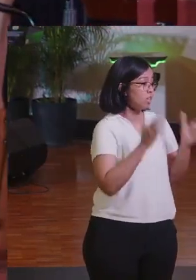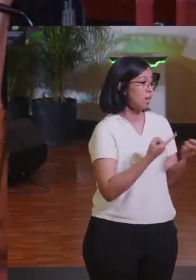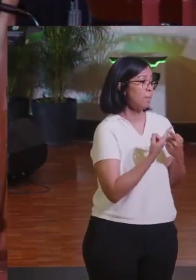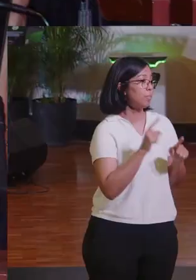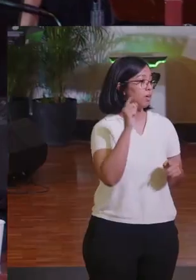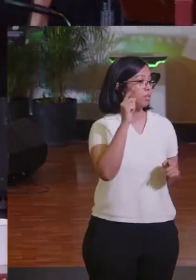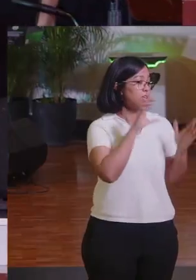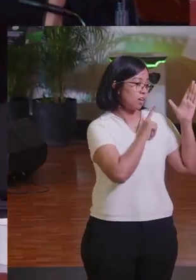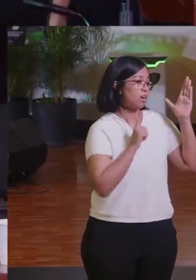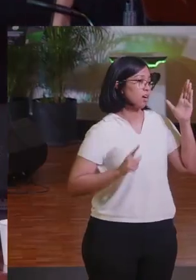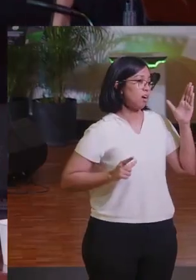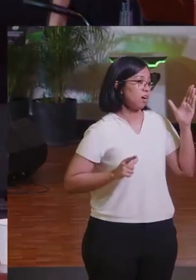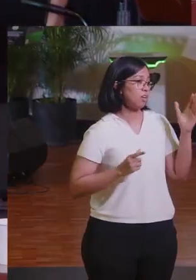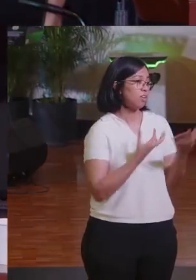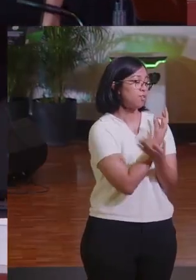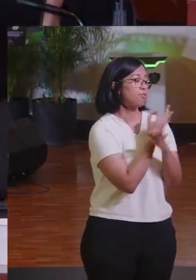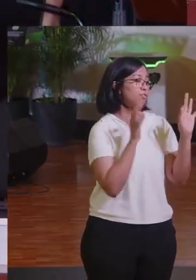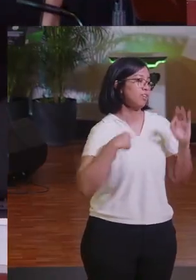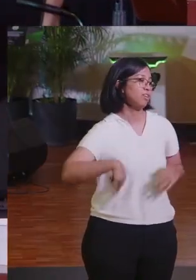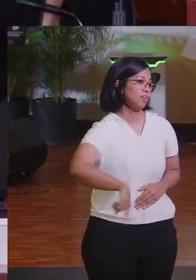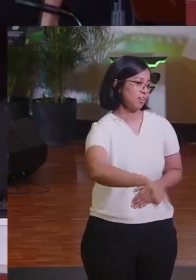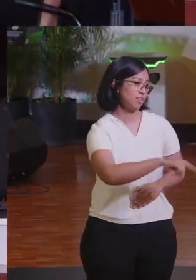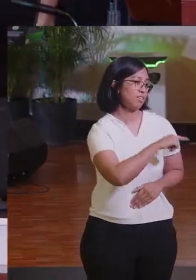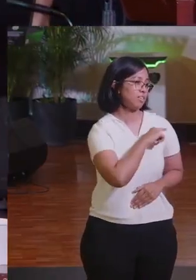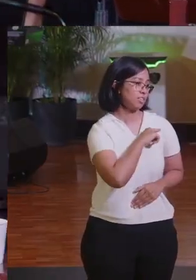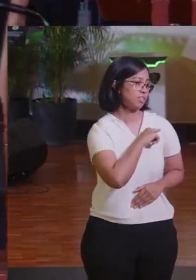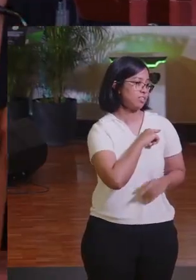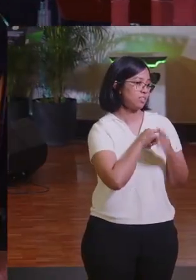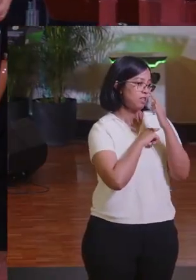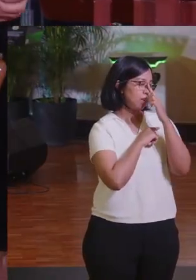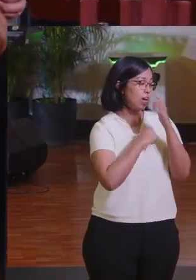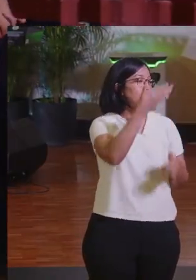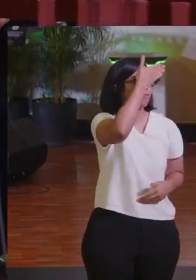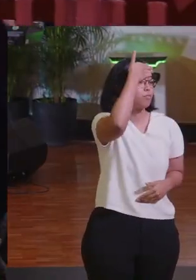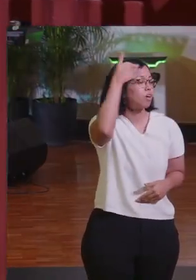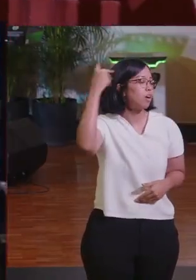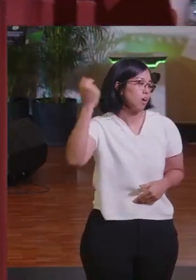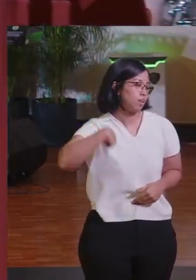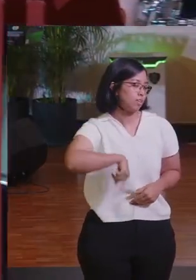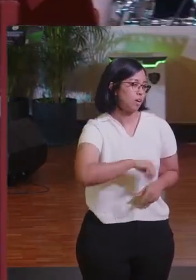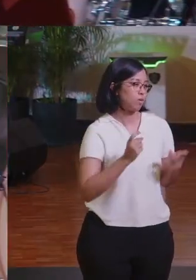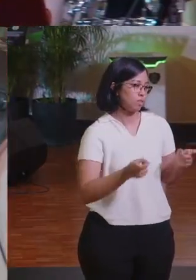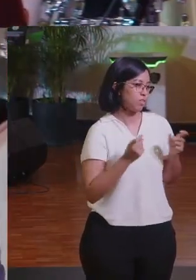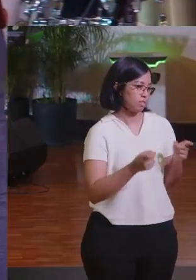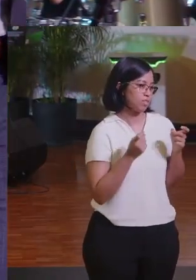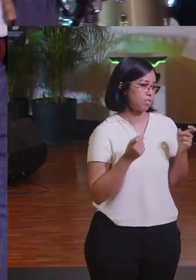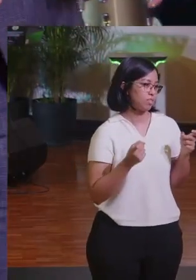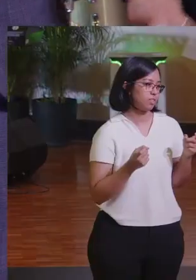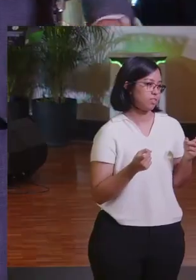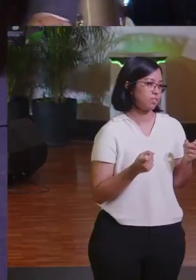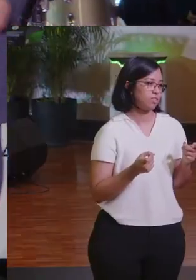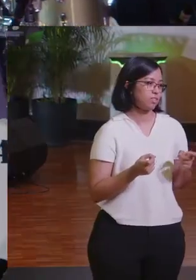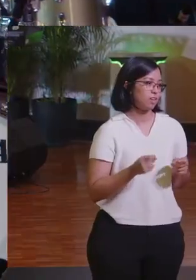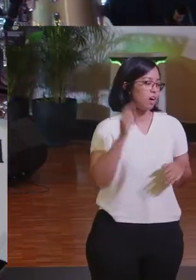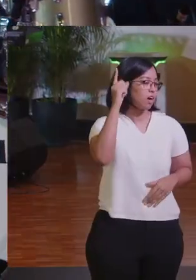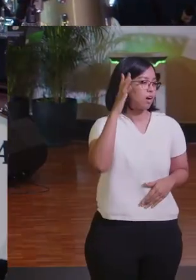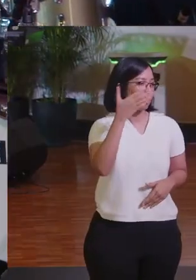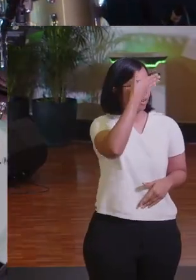na pinakakawalan hanggang siya ay makalimutan. Ganun po ang Panginoon. Ano mang kasalanan, kinakalimutan niya